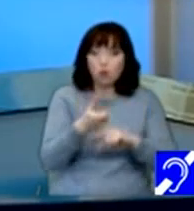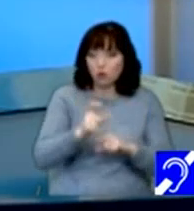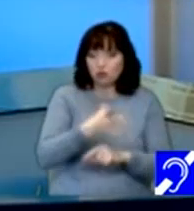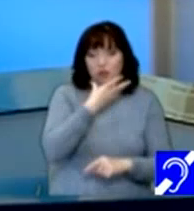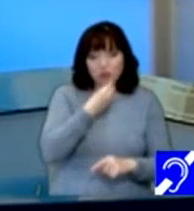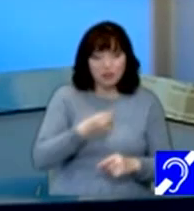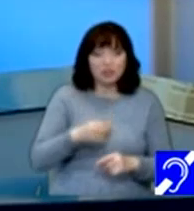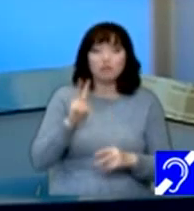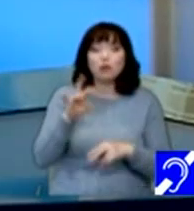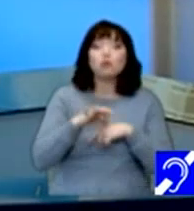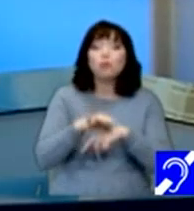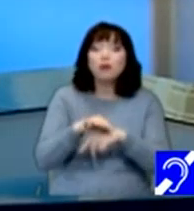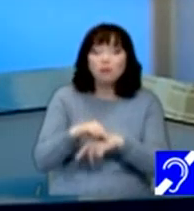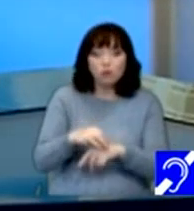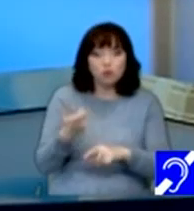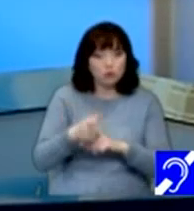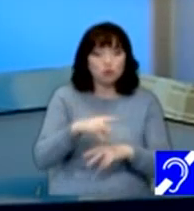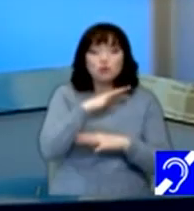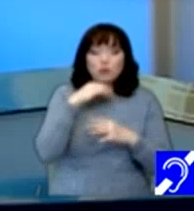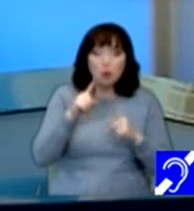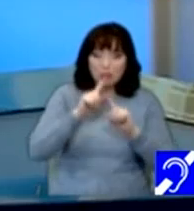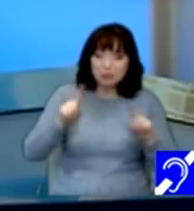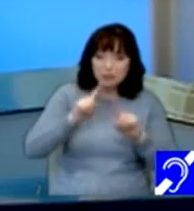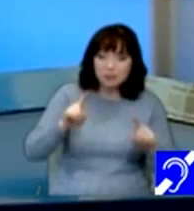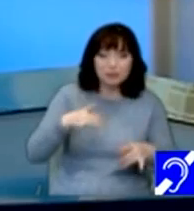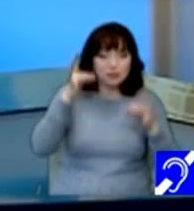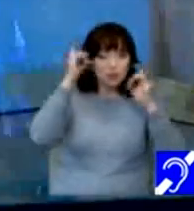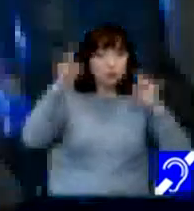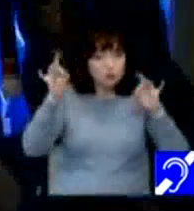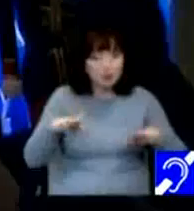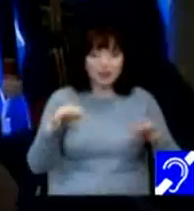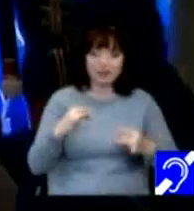pregătit multe surprize și reprezentații cu spiriduși.